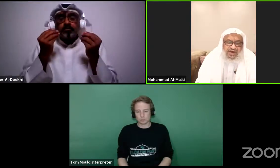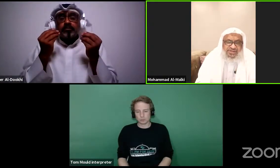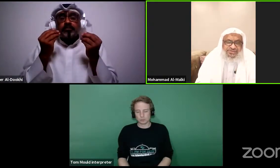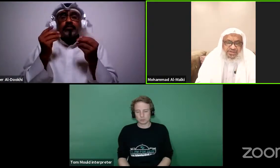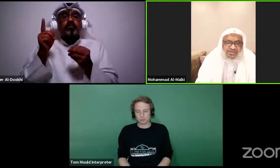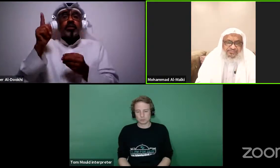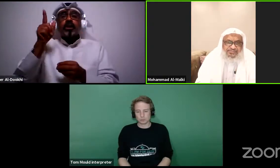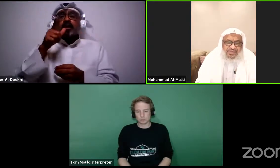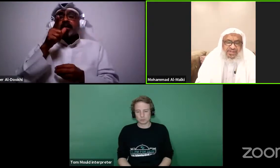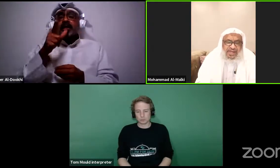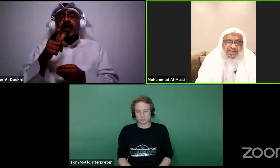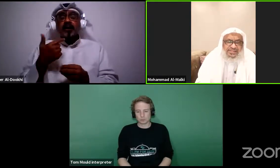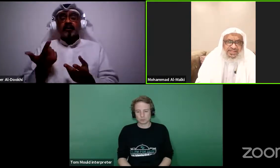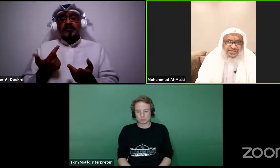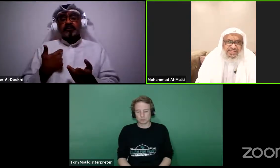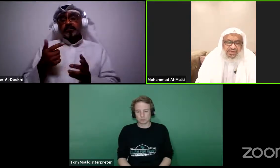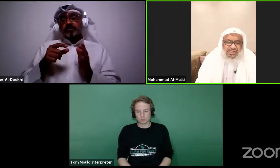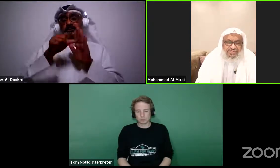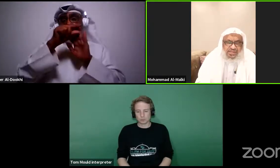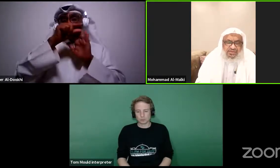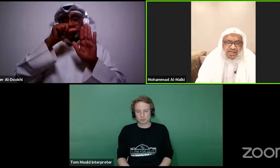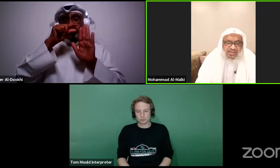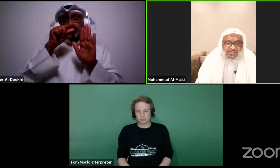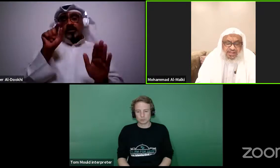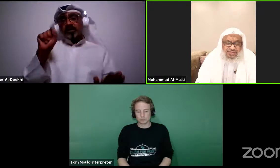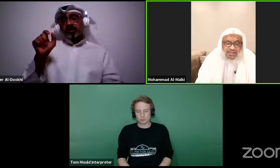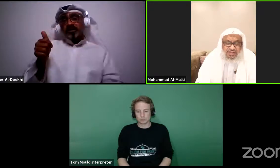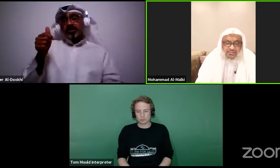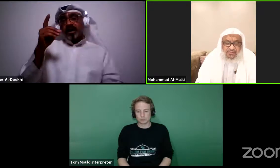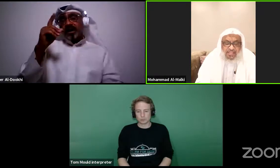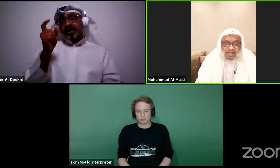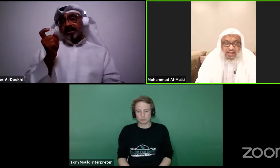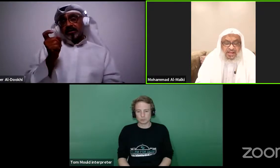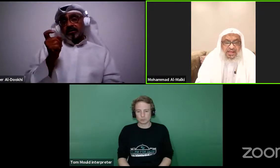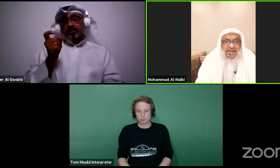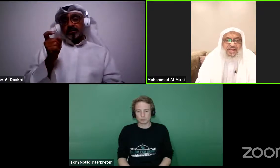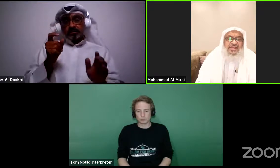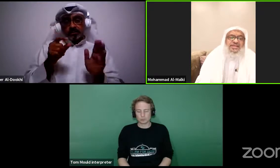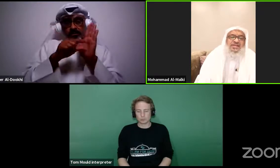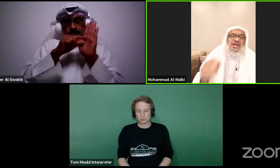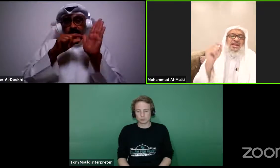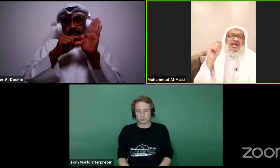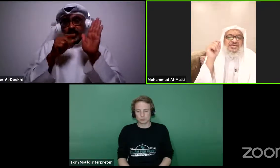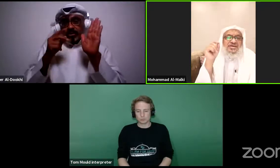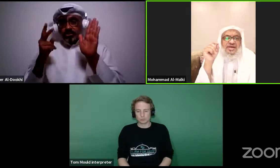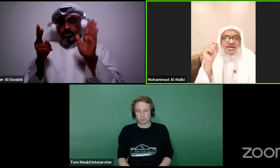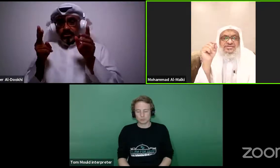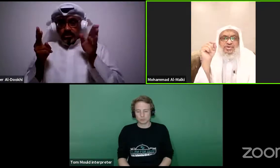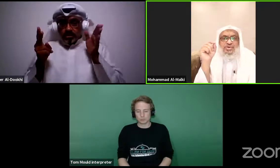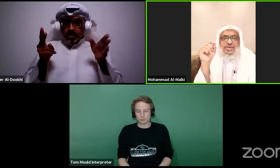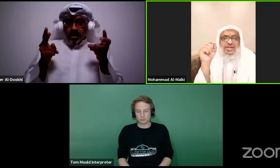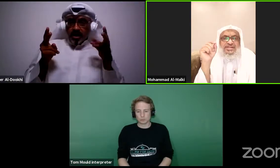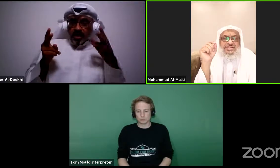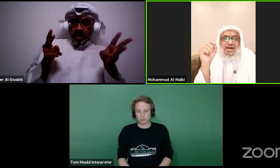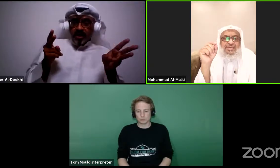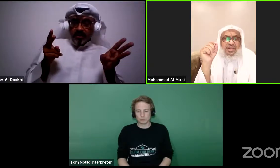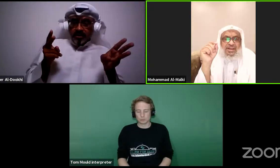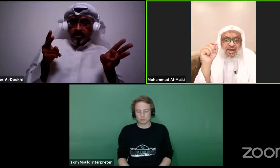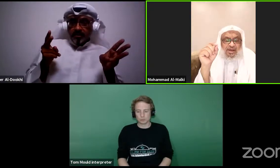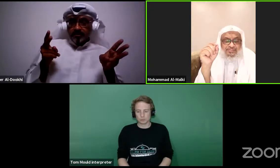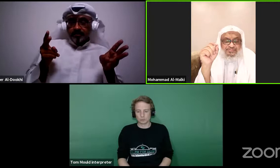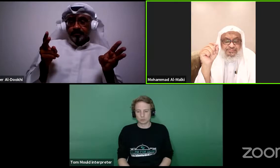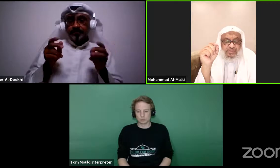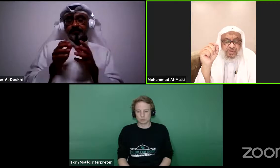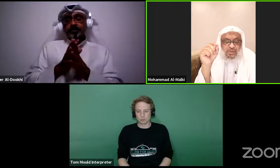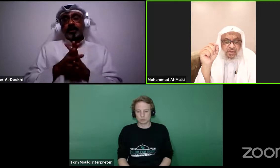سورة فاطر الآية 29 والآية 30: إن الذين يتلون كتاب